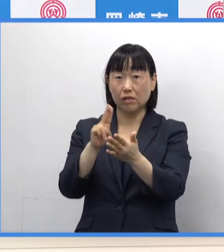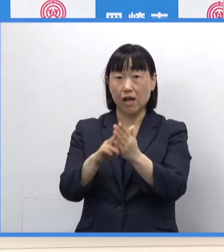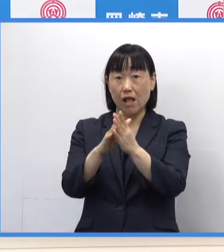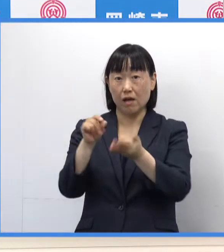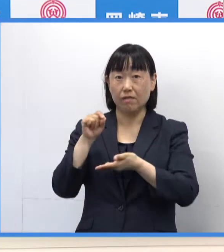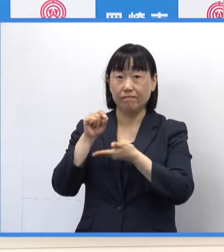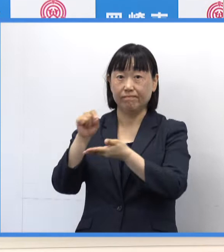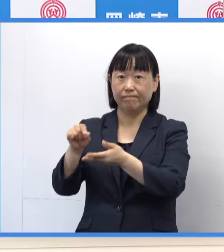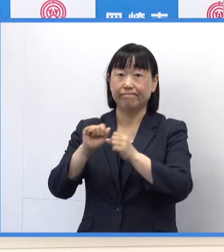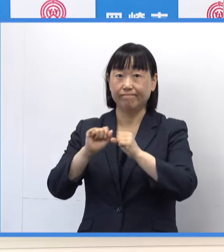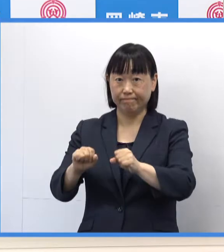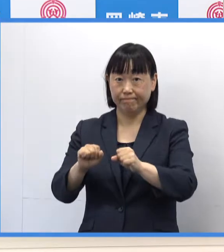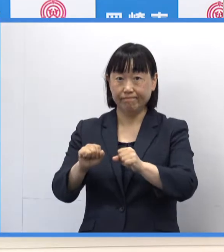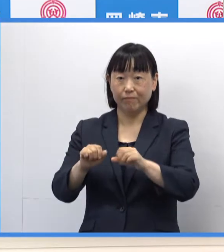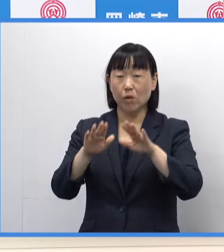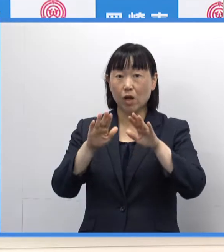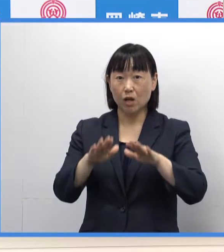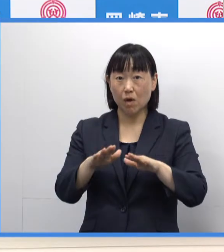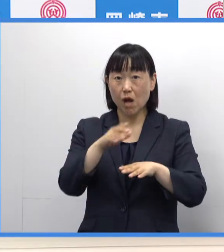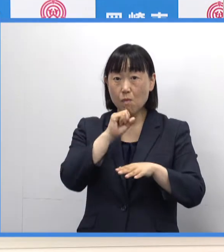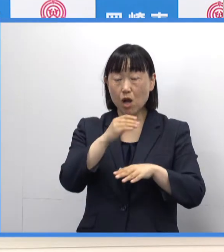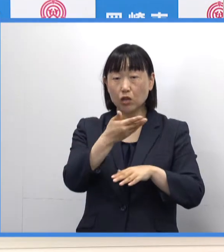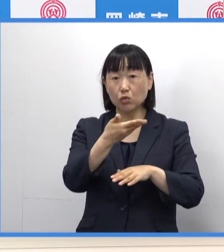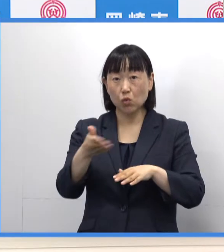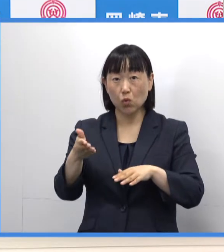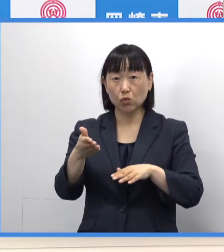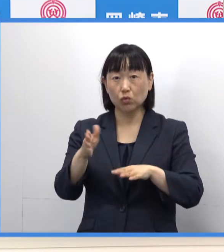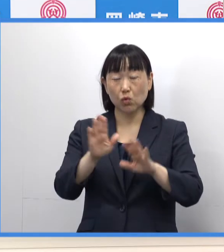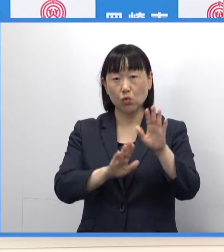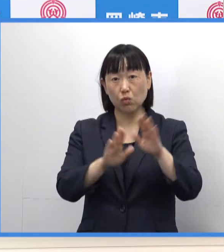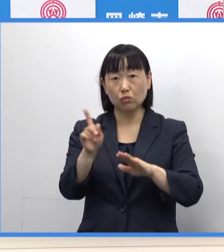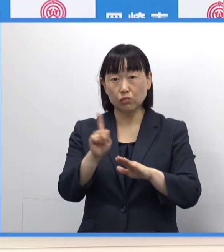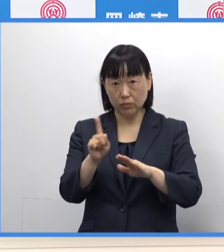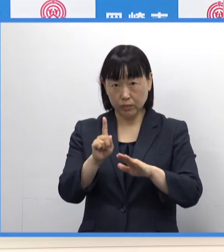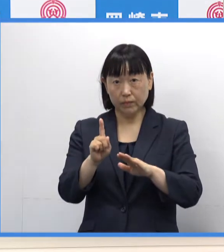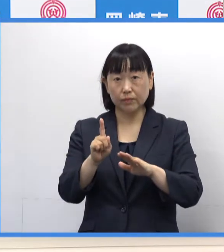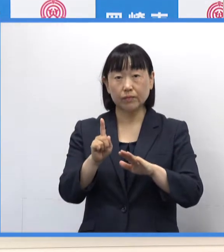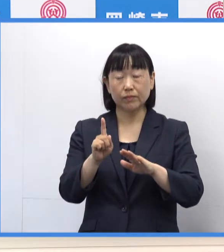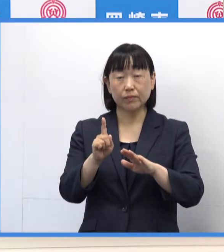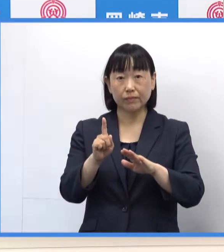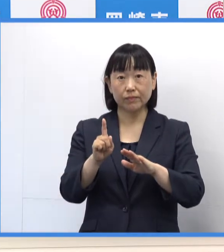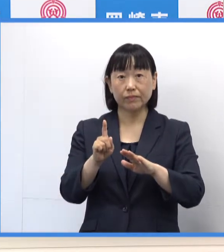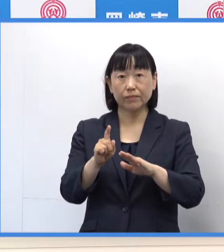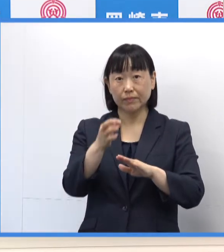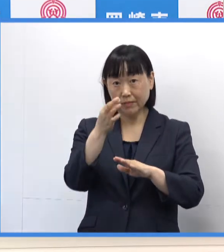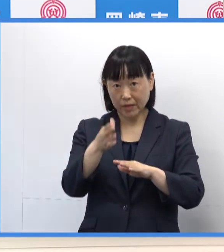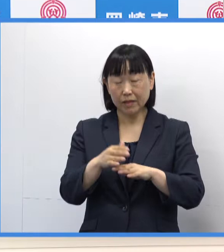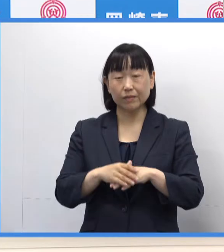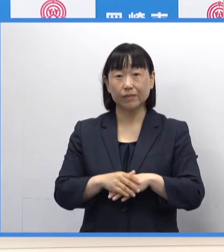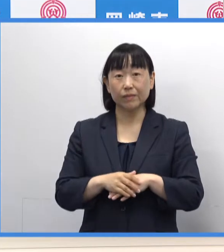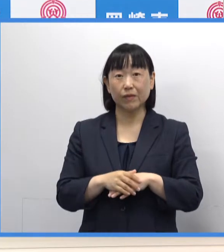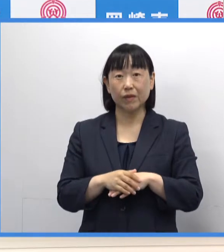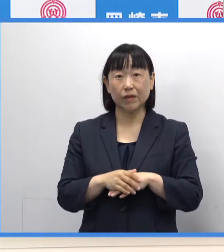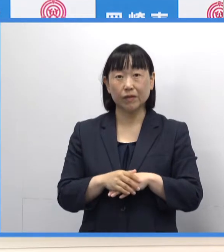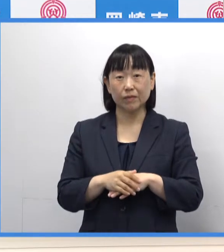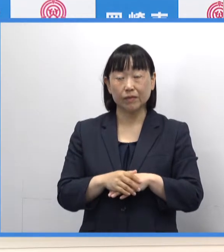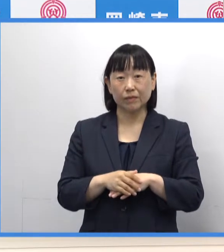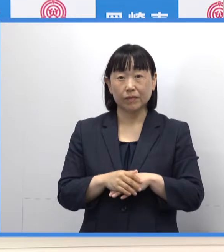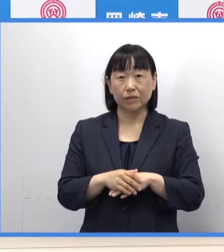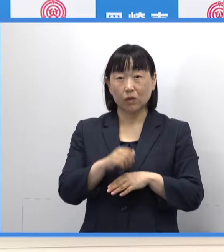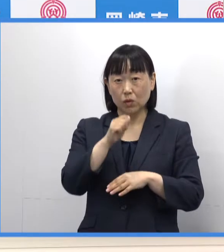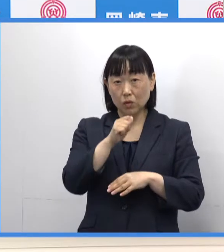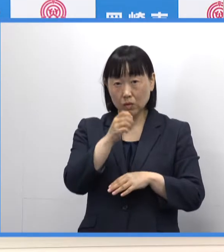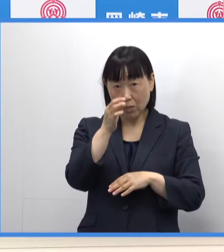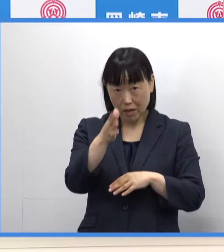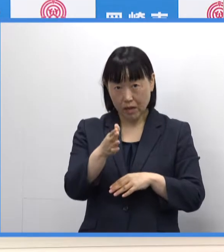出します。現在明治用水頭首工からのごめんなさい、農業用水の供給状況は